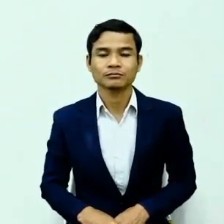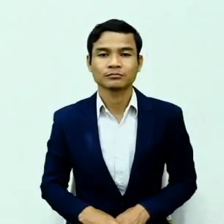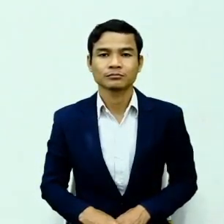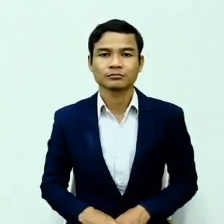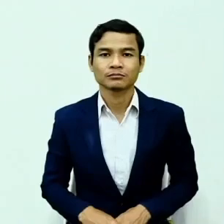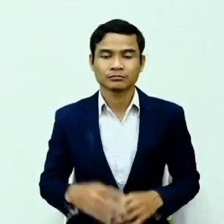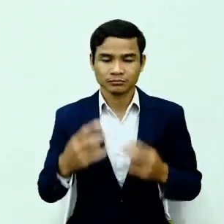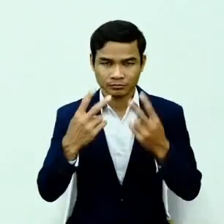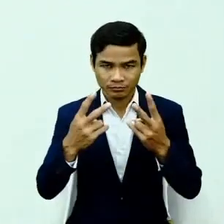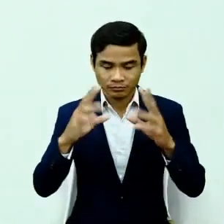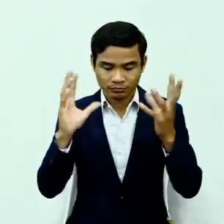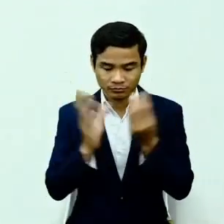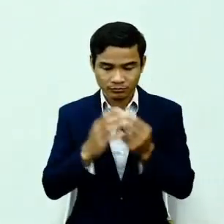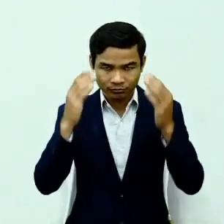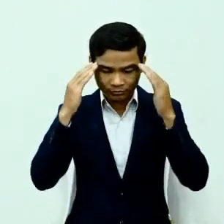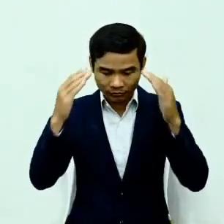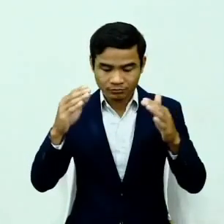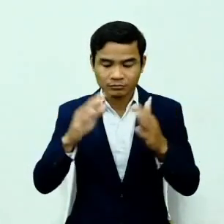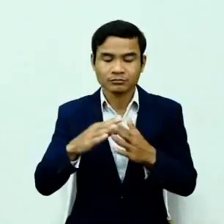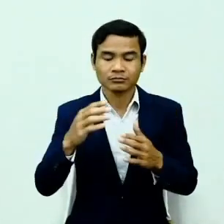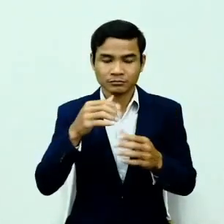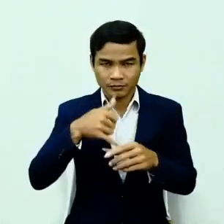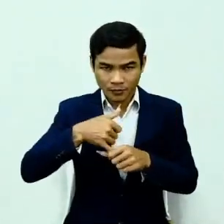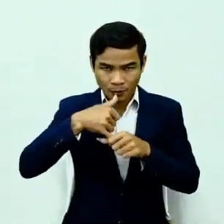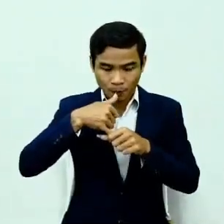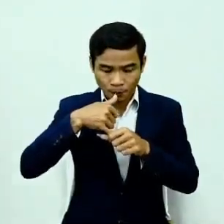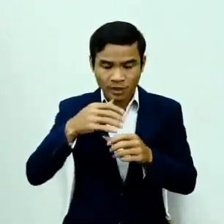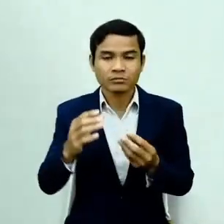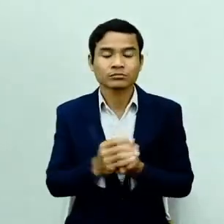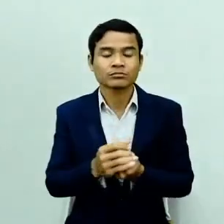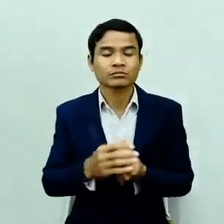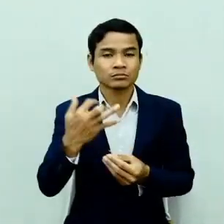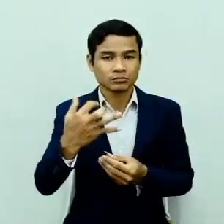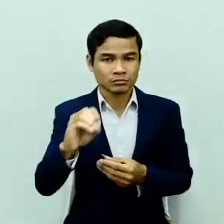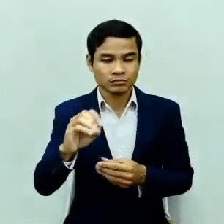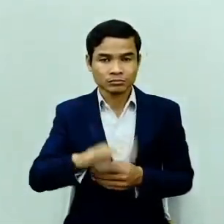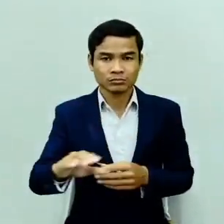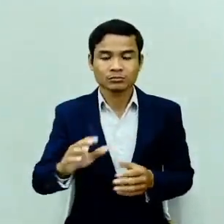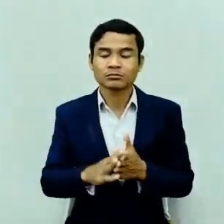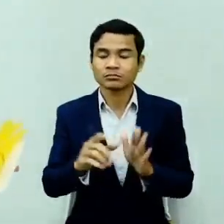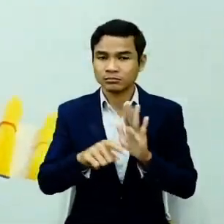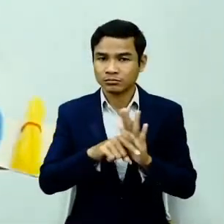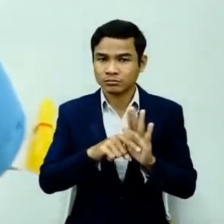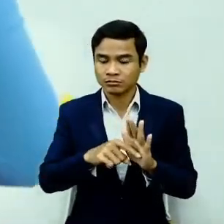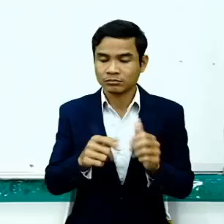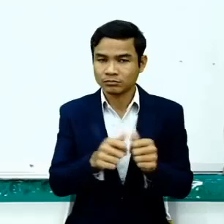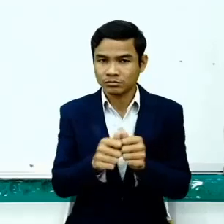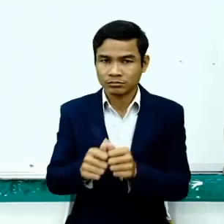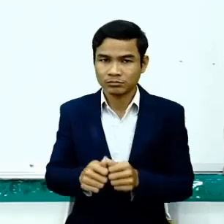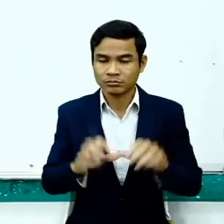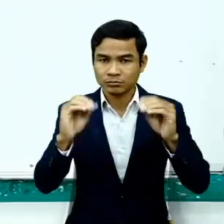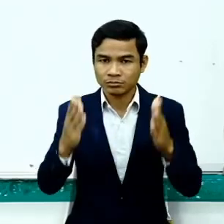con mới từng ở khnía chà nít bông bông bớt chùm nuôn chất chất sập đầy dưỡng bán chà đỏ chùm mùi khnía mình nhé con